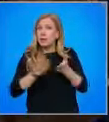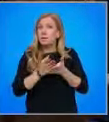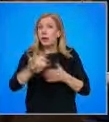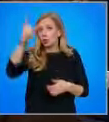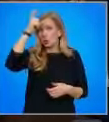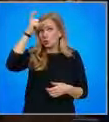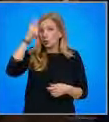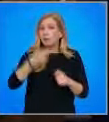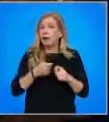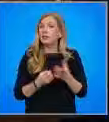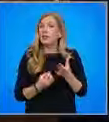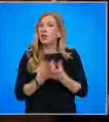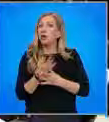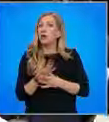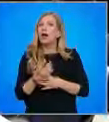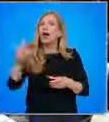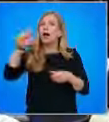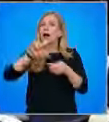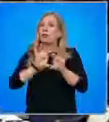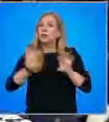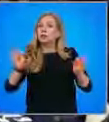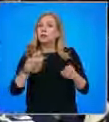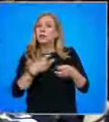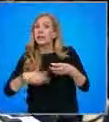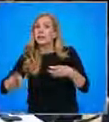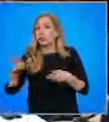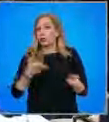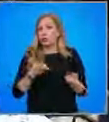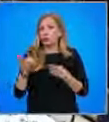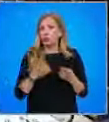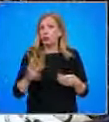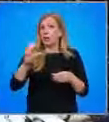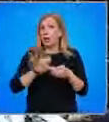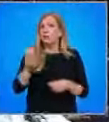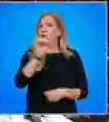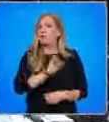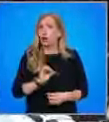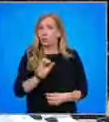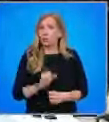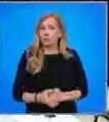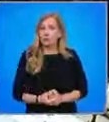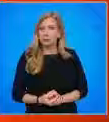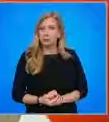Турция и създаването на нов газов хъб за износ на синьо гориво, главно в Европа.